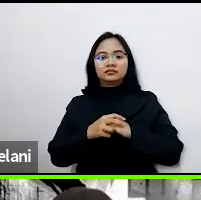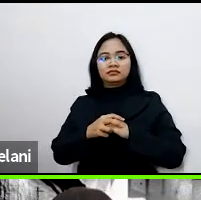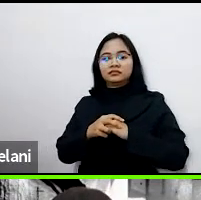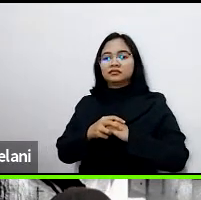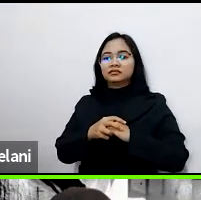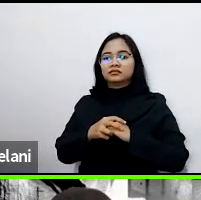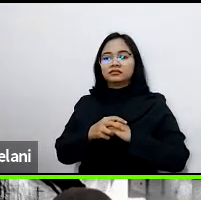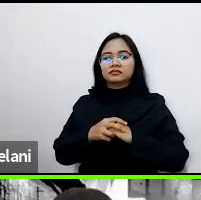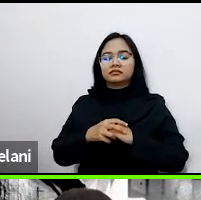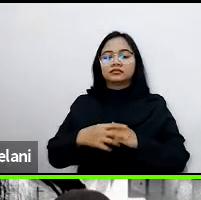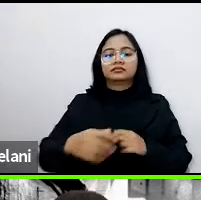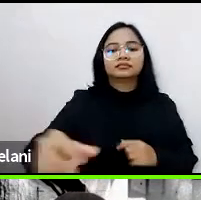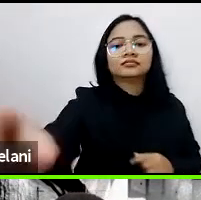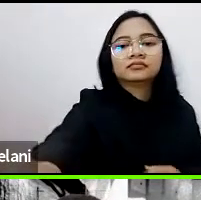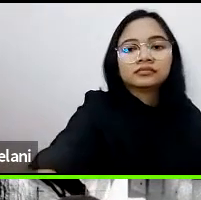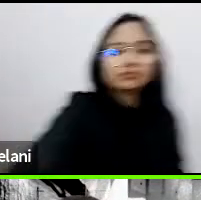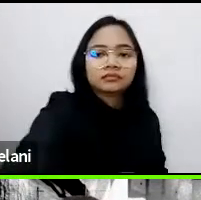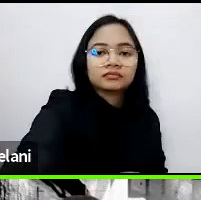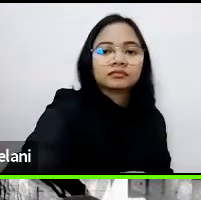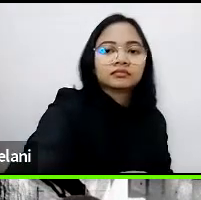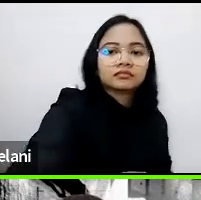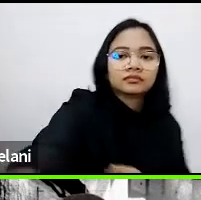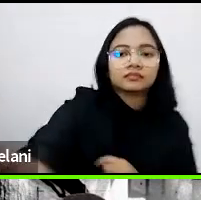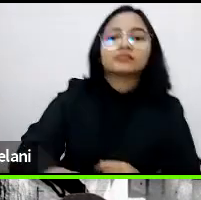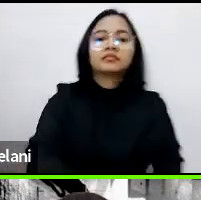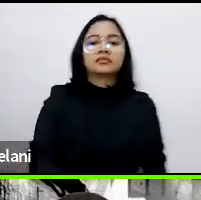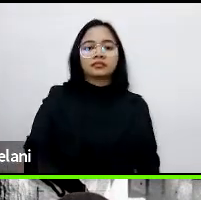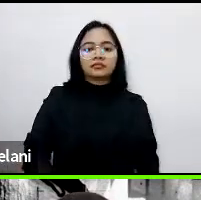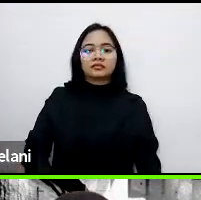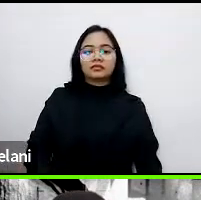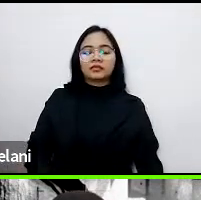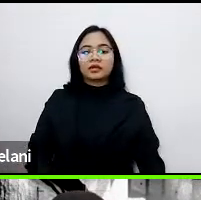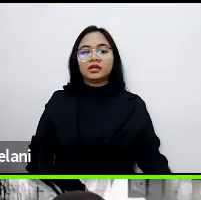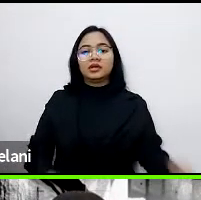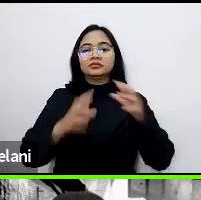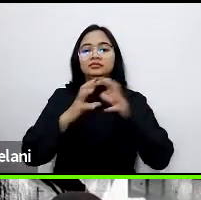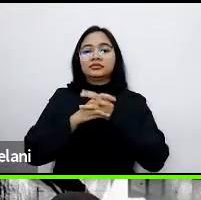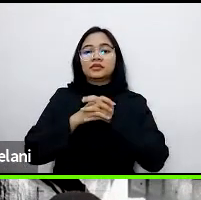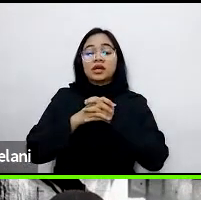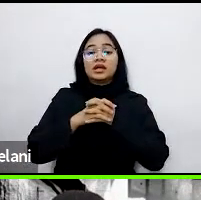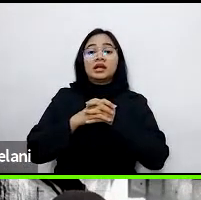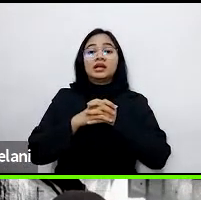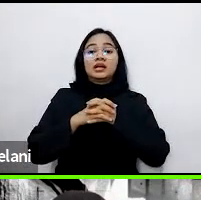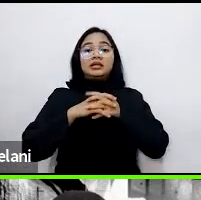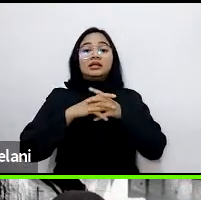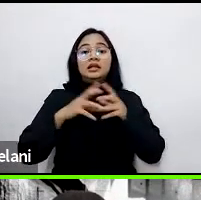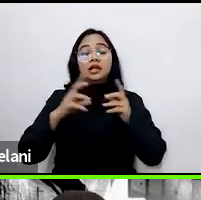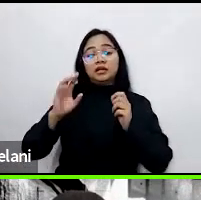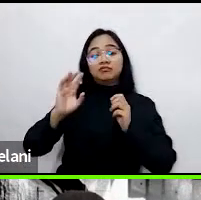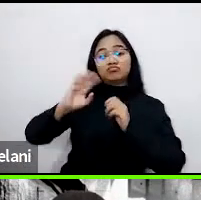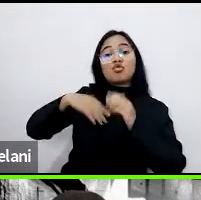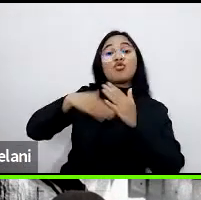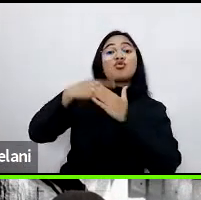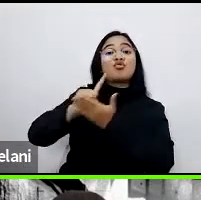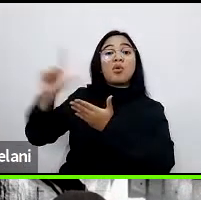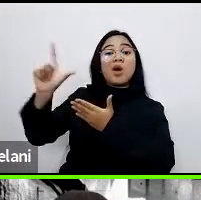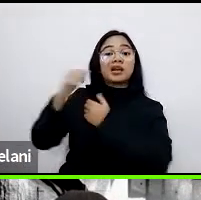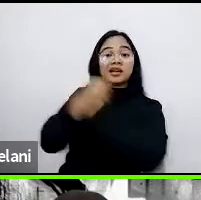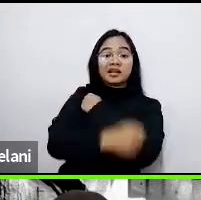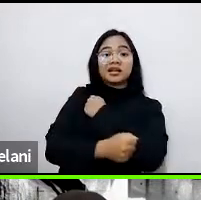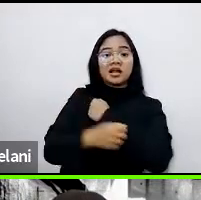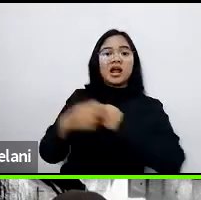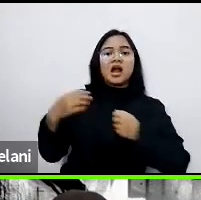sangat mencerminkan sekali gitu posisi akademisi perempuan di Indonesia dan di Barat juga gitu bahwa ada